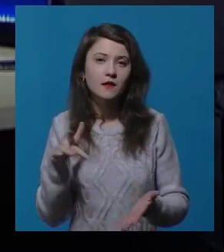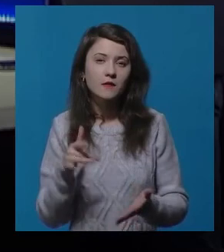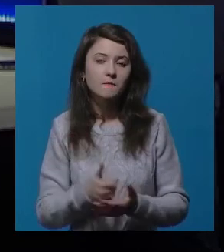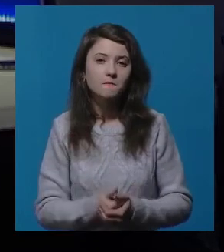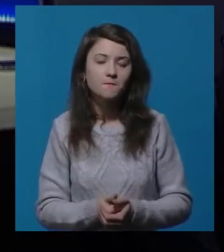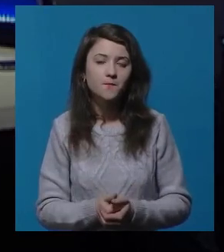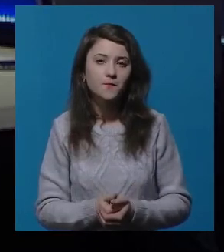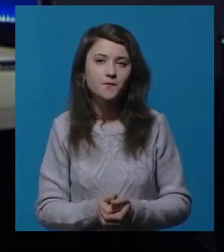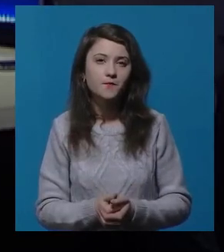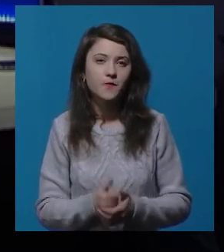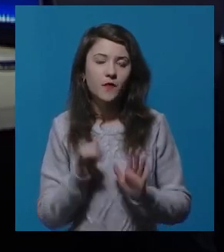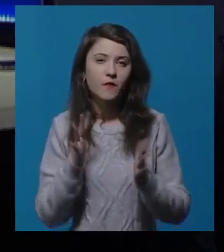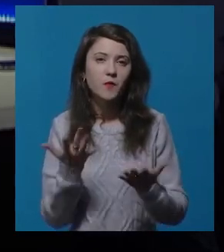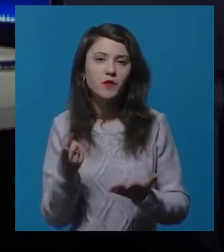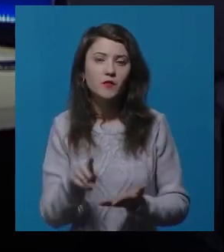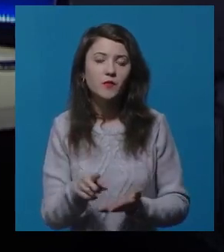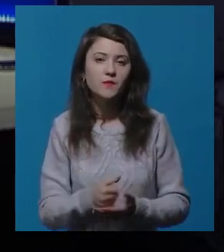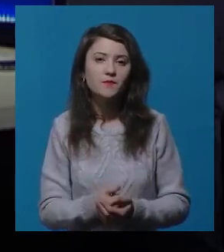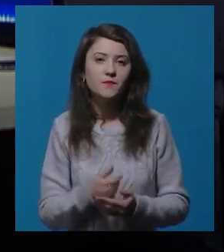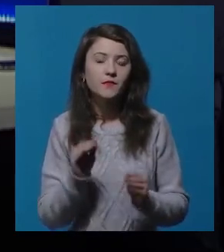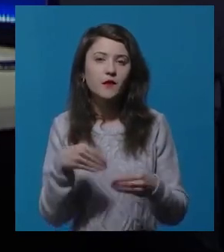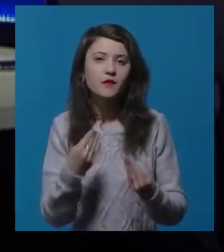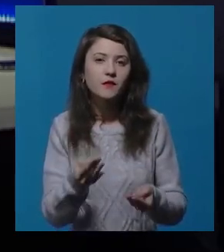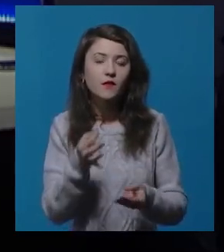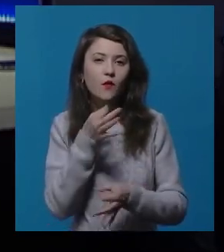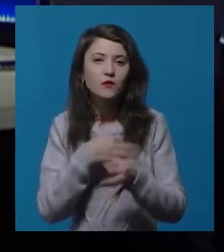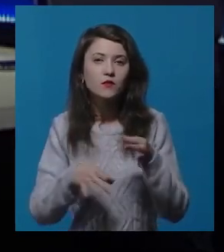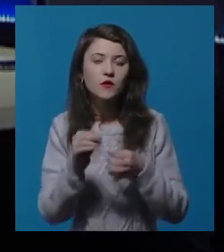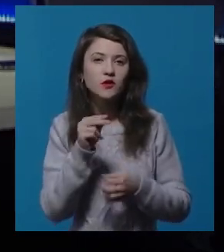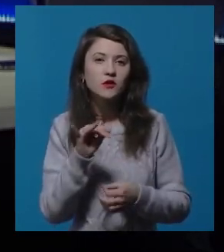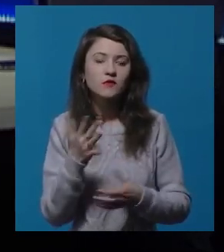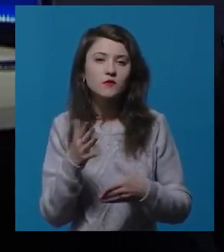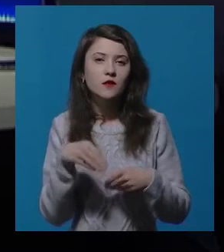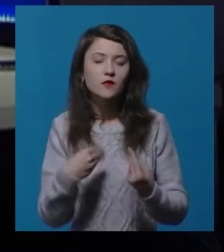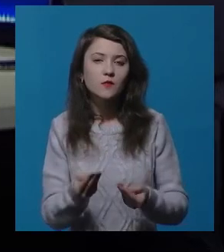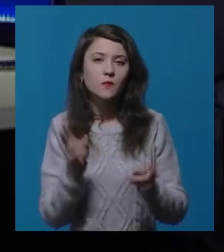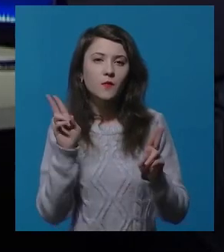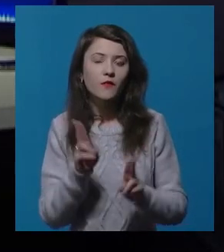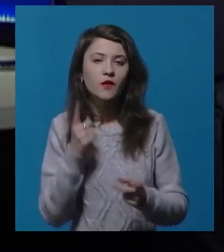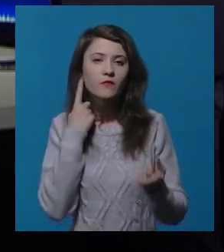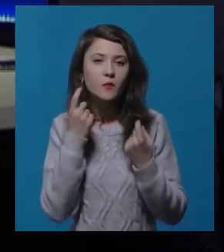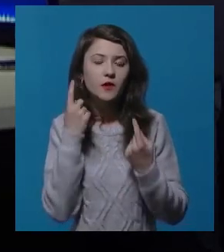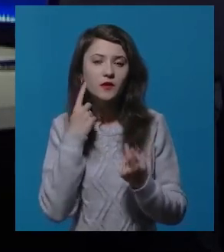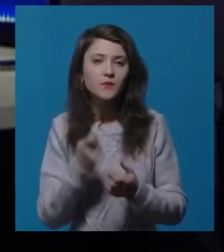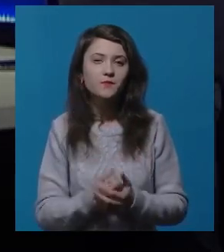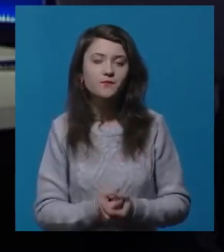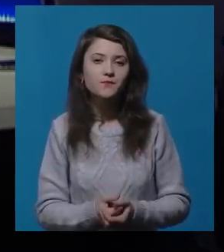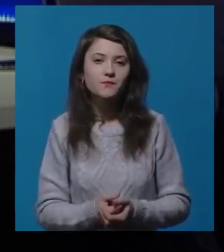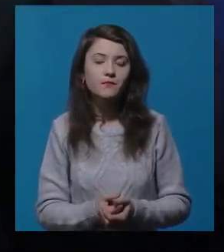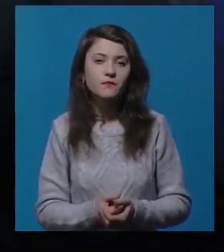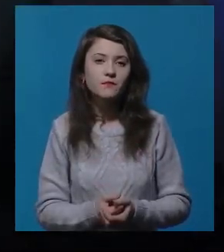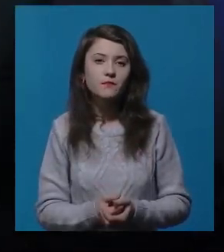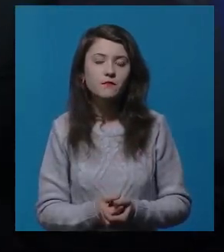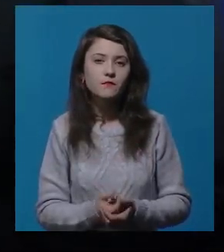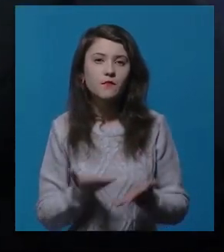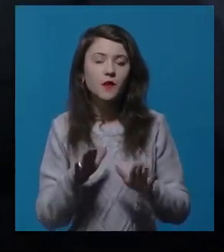у випадку тому, що там надати консультації, чи надати якусь правову інформацію, чи вторинну правову допомогу. Залишилося 5